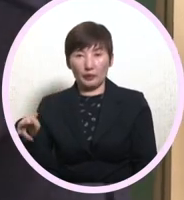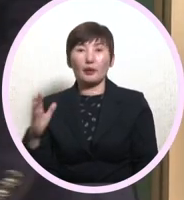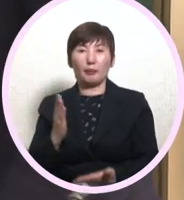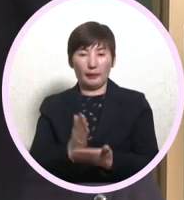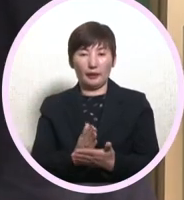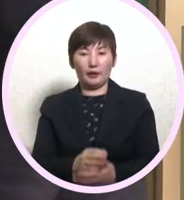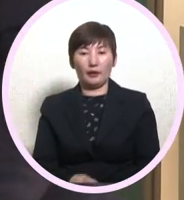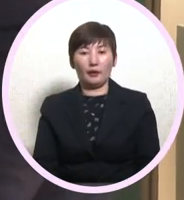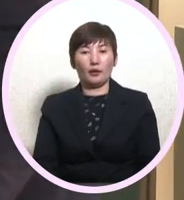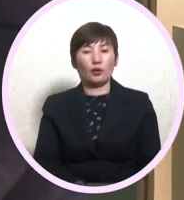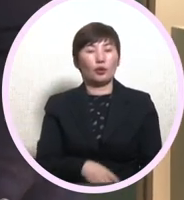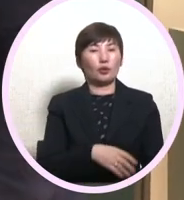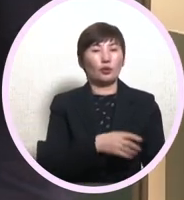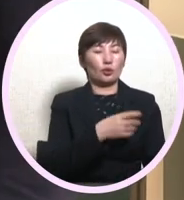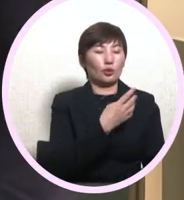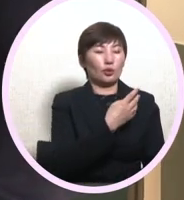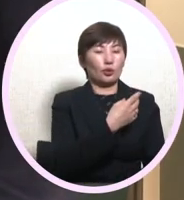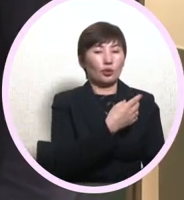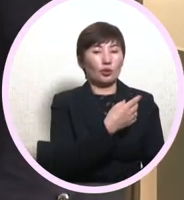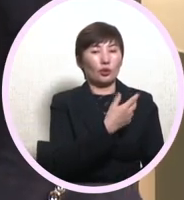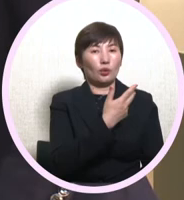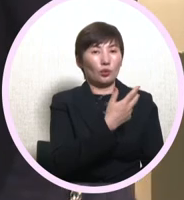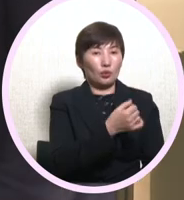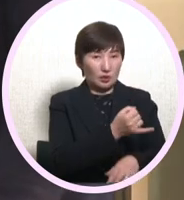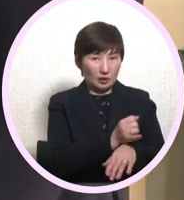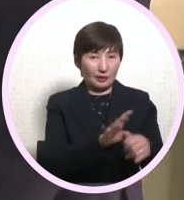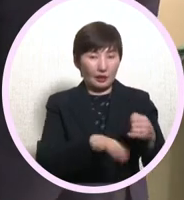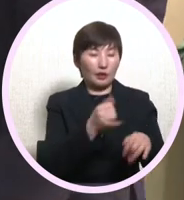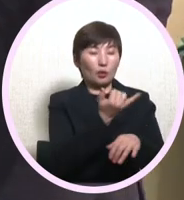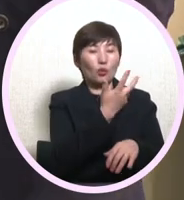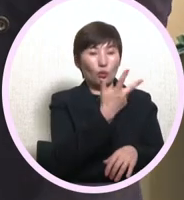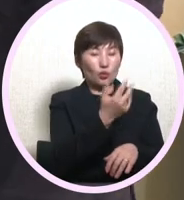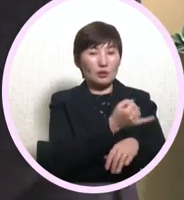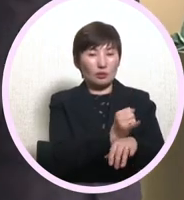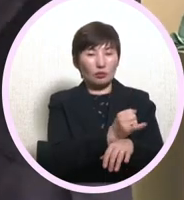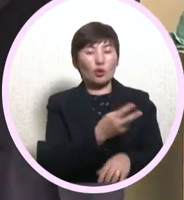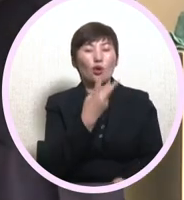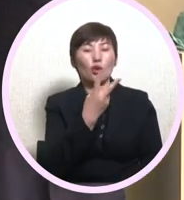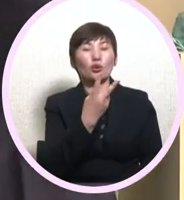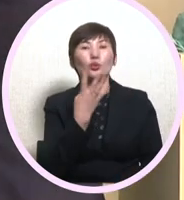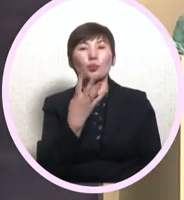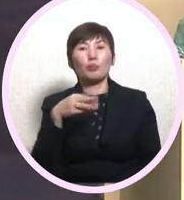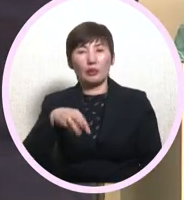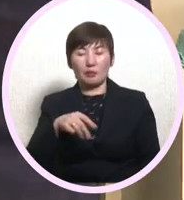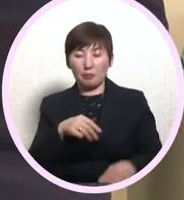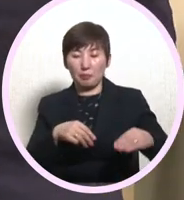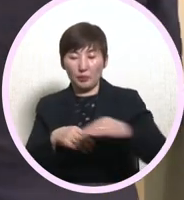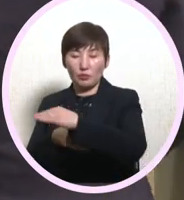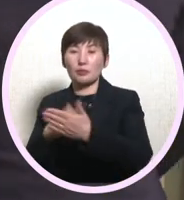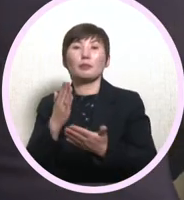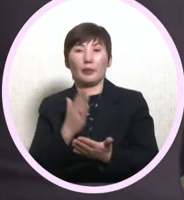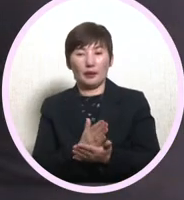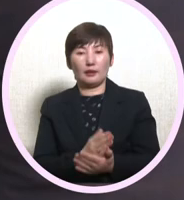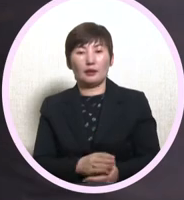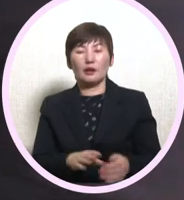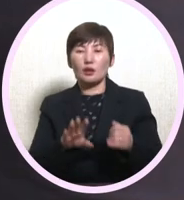тэгвэл 4 секундээс 7 секундын хооронд завсарт манай тэр 24 метр зам туулж байна гэж үзсэн. За сүүлийн хэсэгт бас мөн